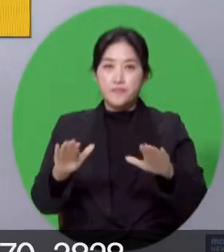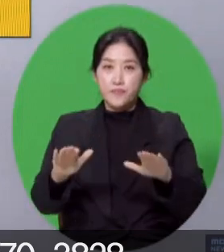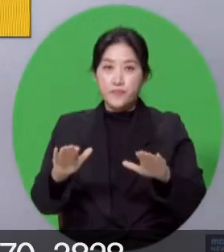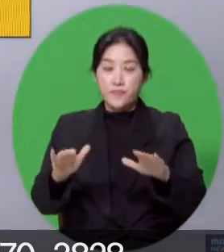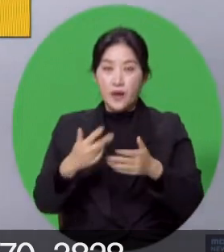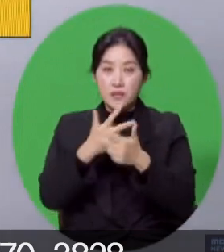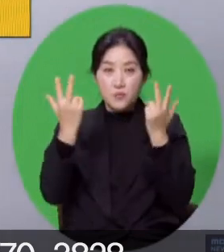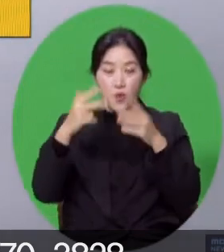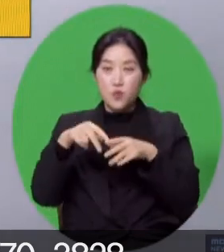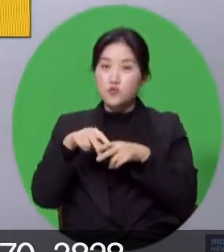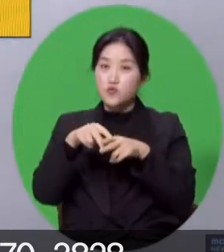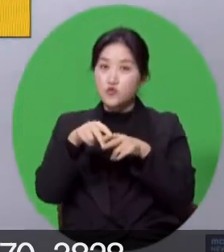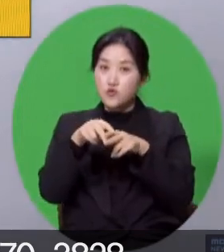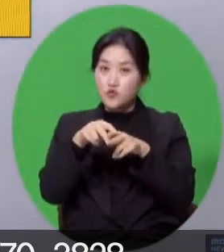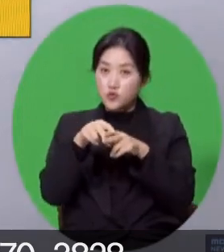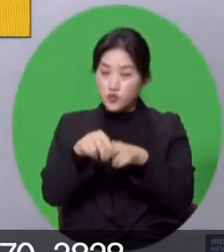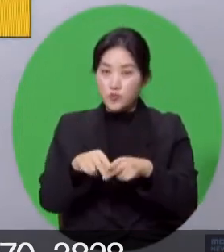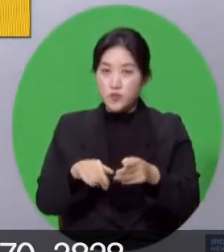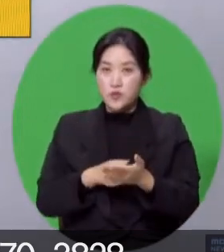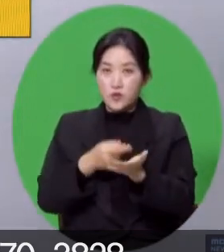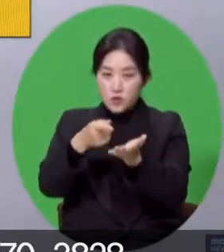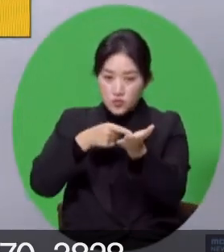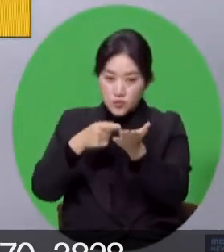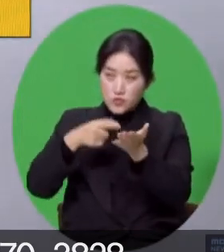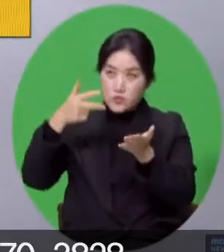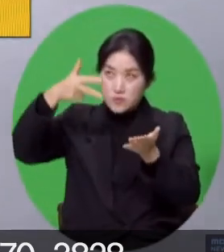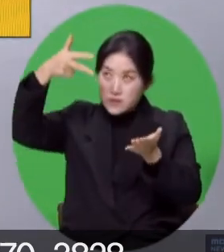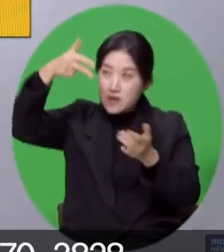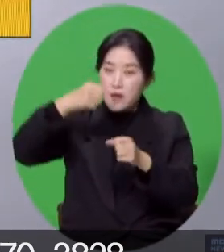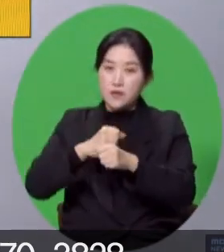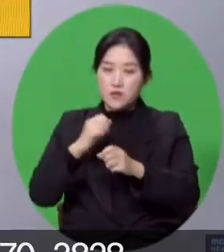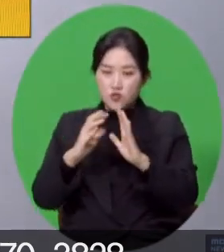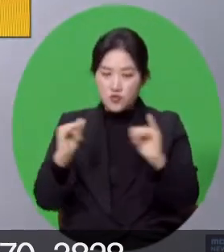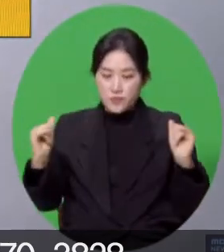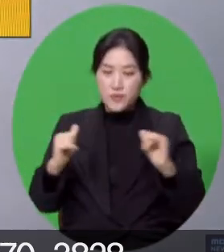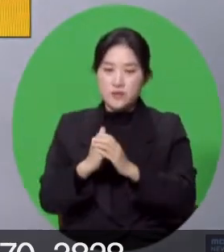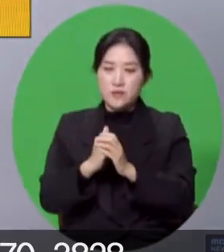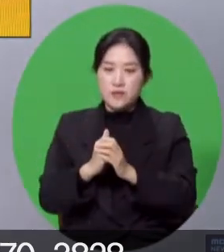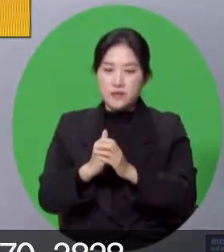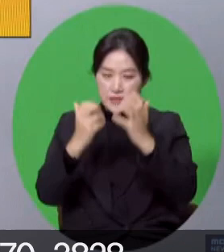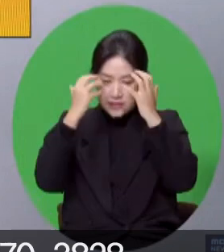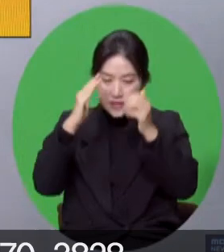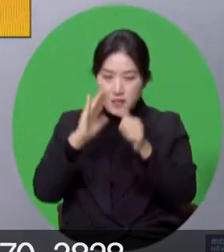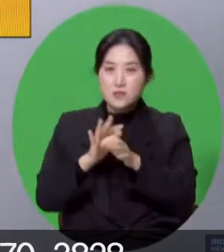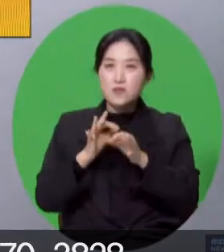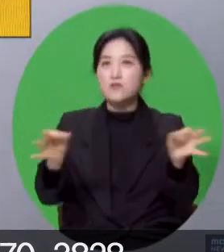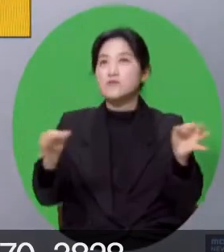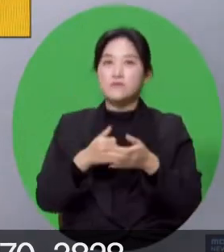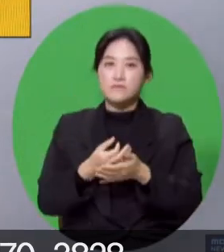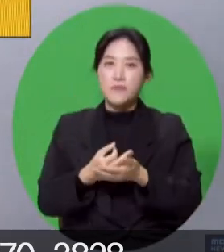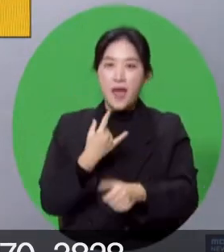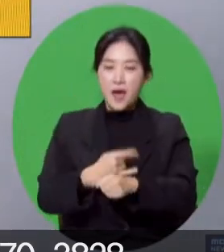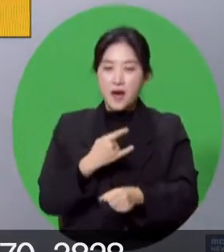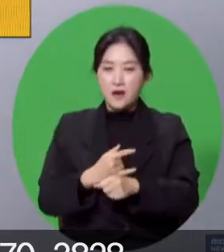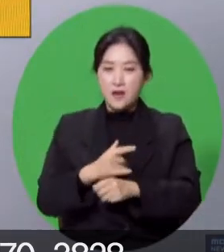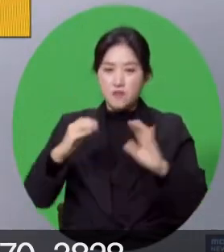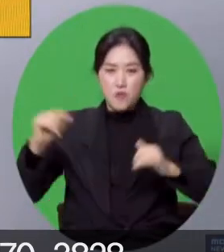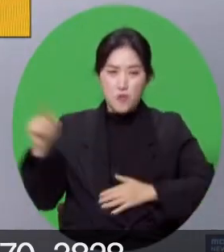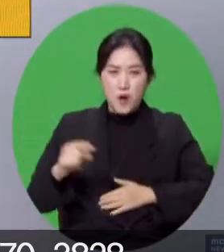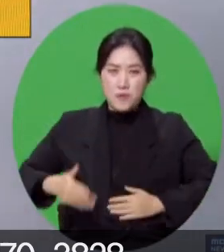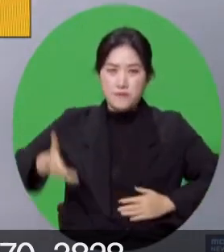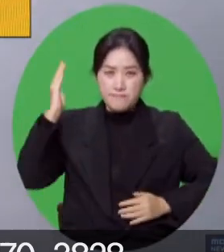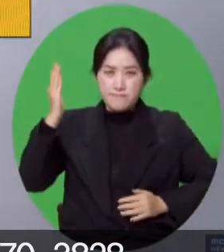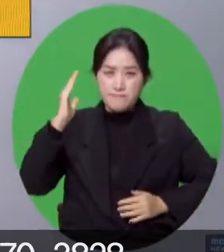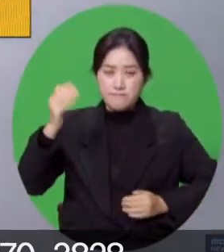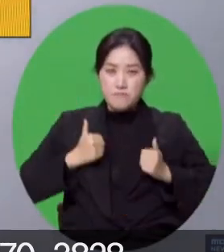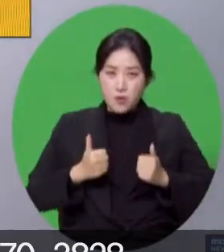이제 이재명 후보는 수술실 CCTV라든지 또 전 국민 재난지원금 이럴 때는 국회에 열심히 오셔서 이제 말씀을 하셨는데